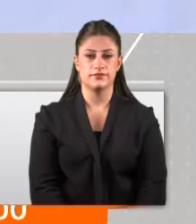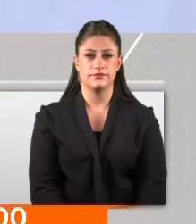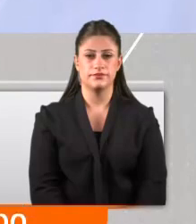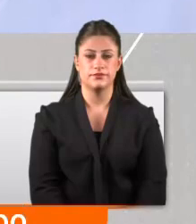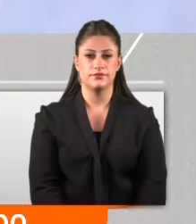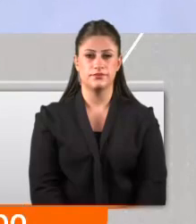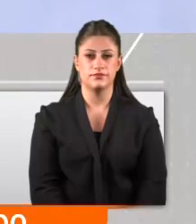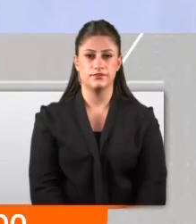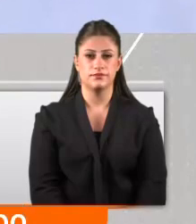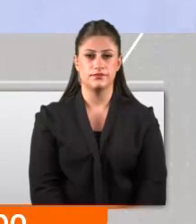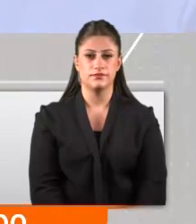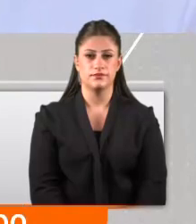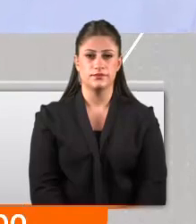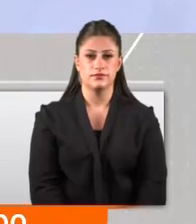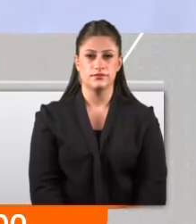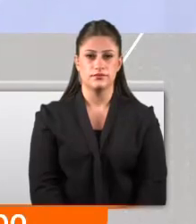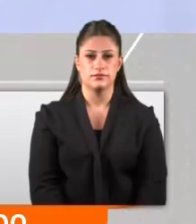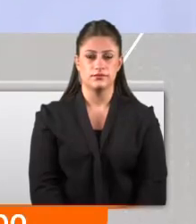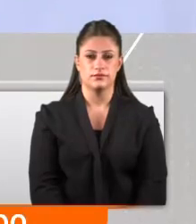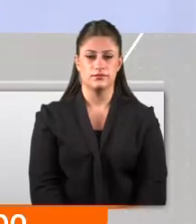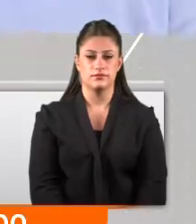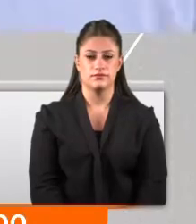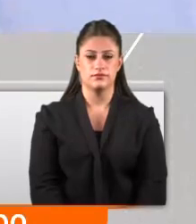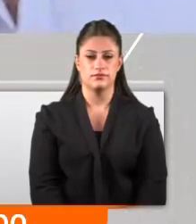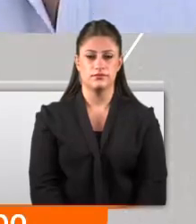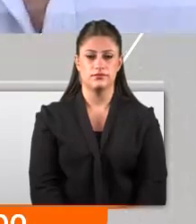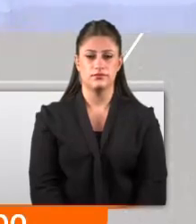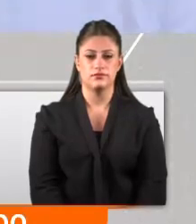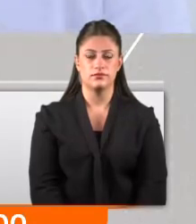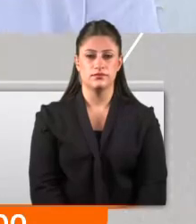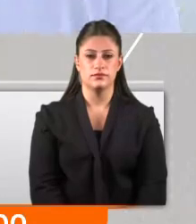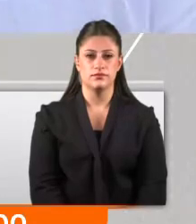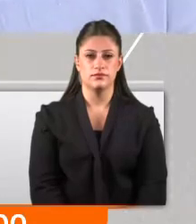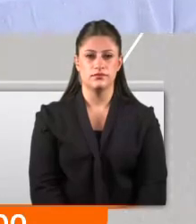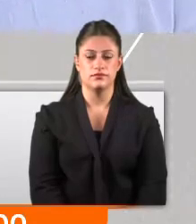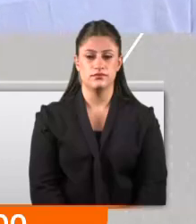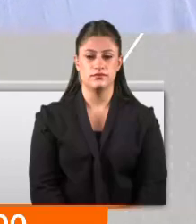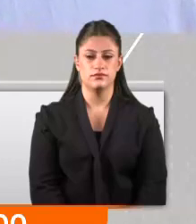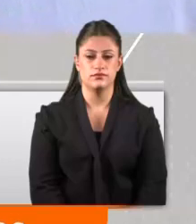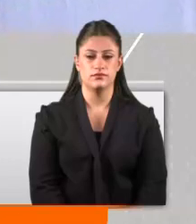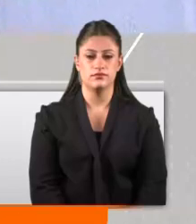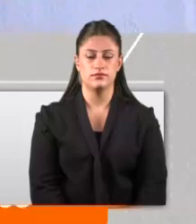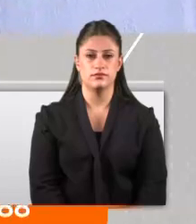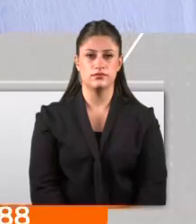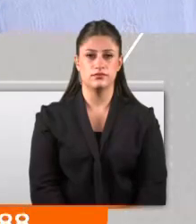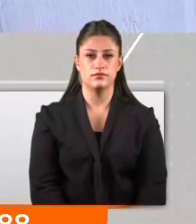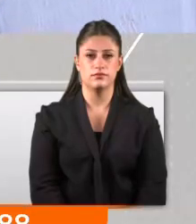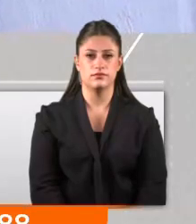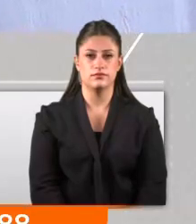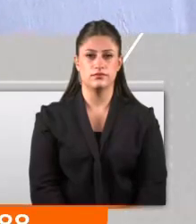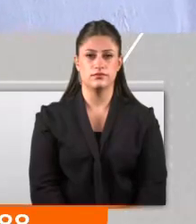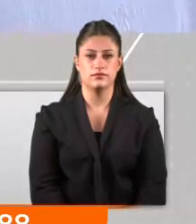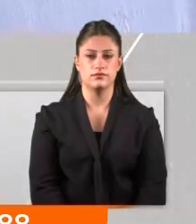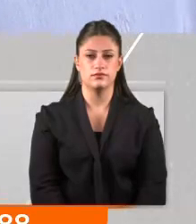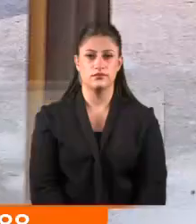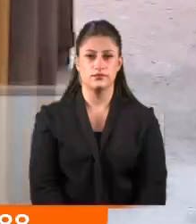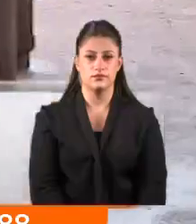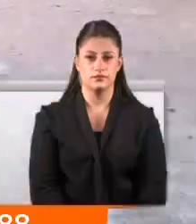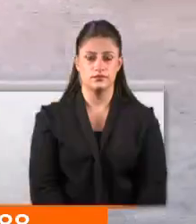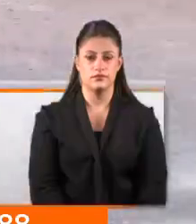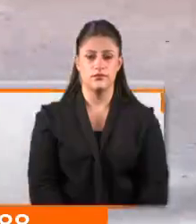var yok onunla ilgili. Takipteyiz. Olmaması gereken bir olay. Çocukların en güvenli oynayacağı yer